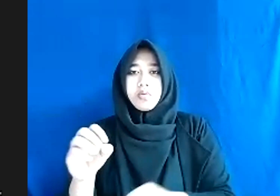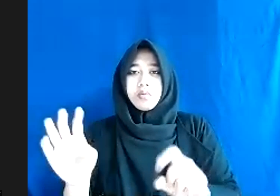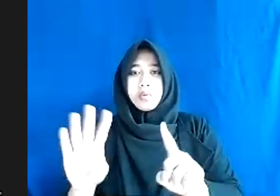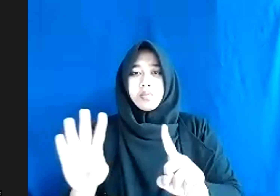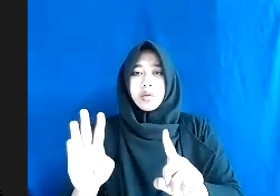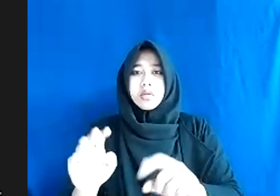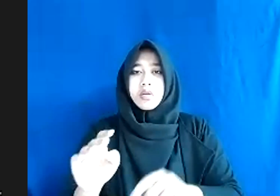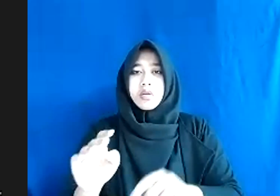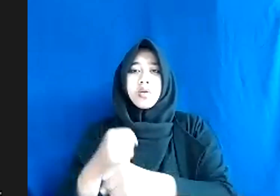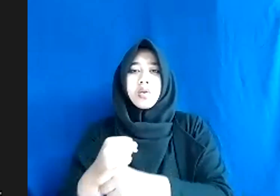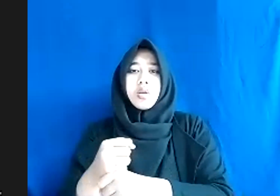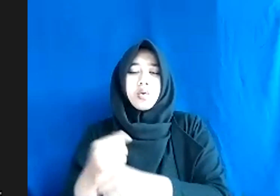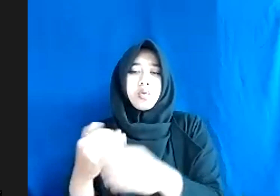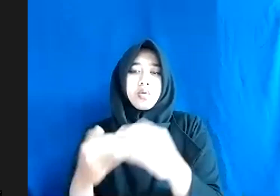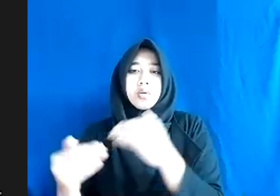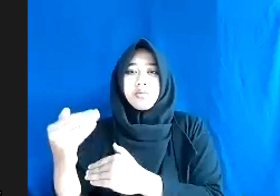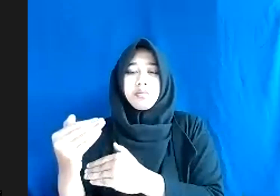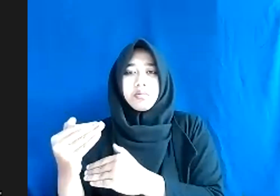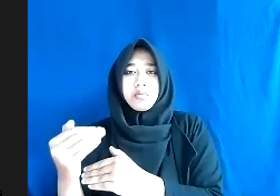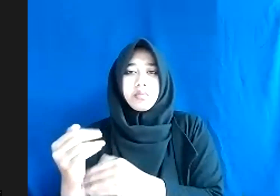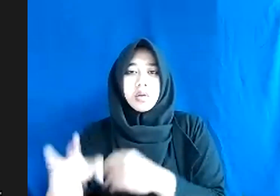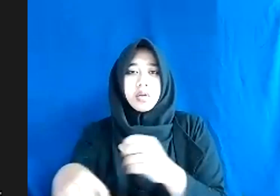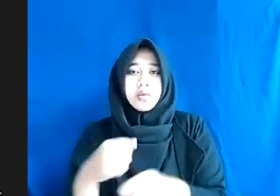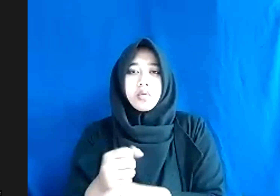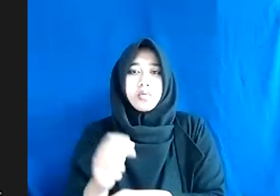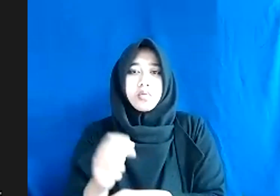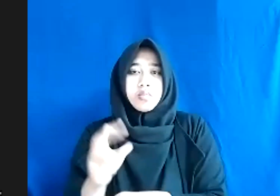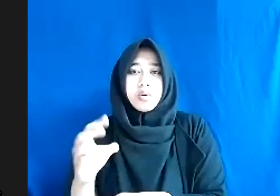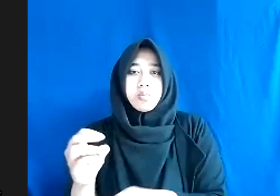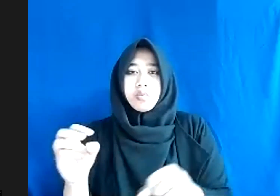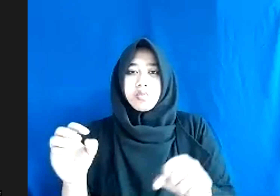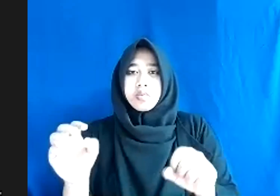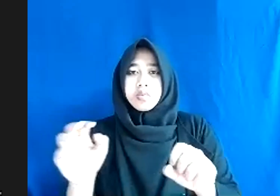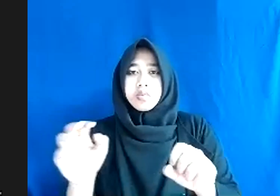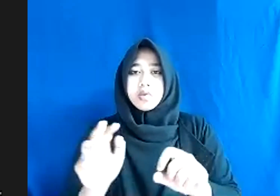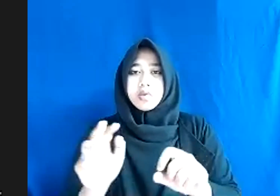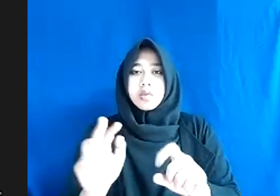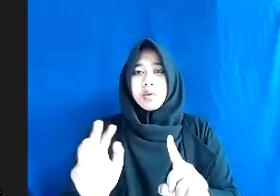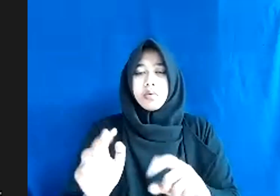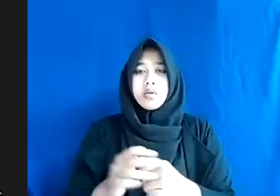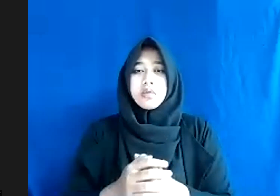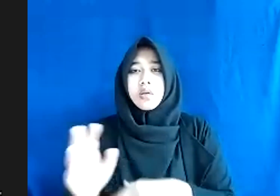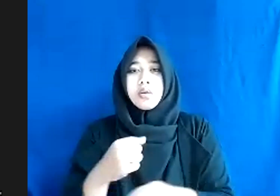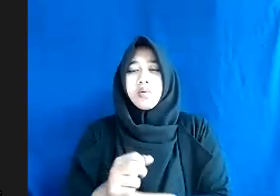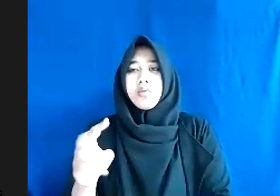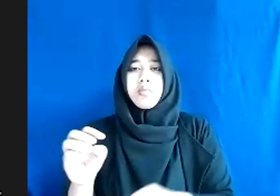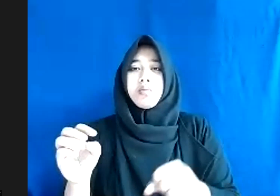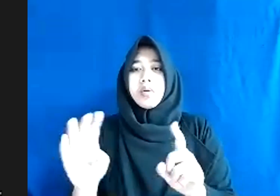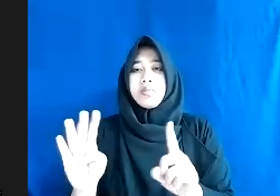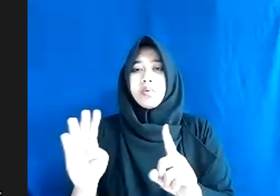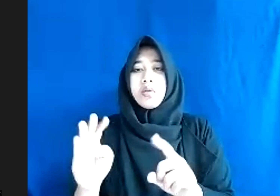2019. Padahal tahun 2014 Pak Jokowi menyatakan menolak impor pangan yang sangat besar